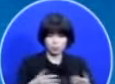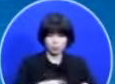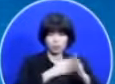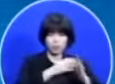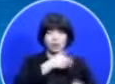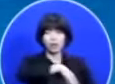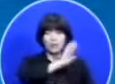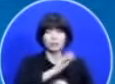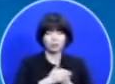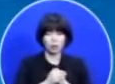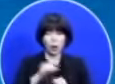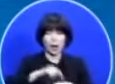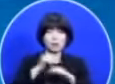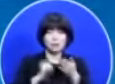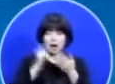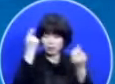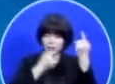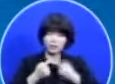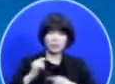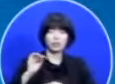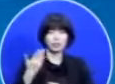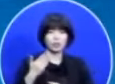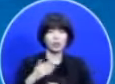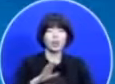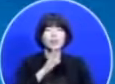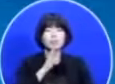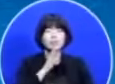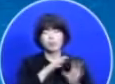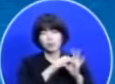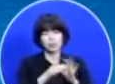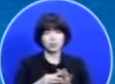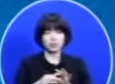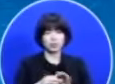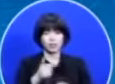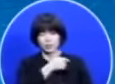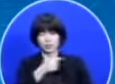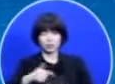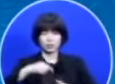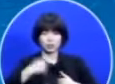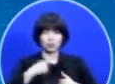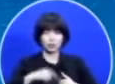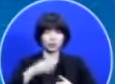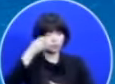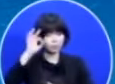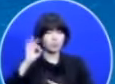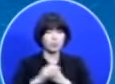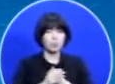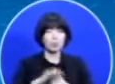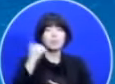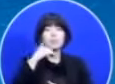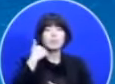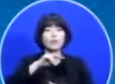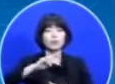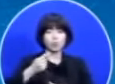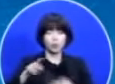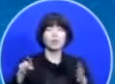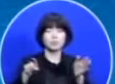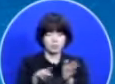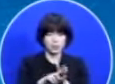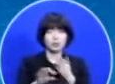얼마나 마음의 상처가 됐는지 그러면서 큰 교훈을 깨달았다는 거예요 누구도 믿으면